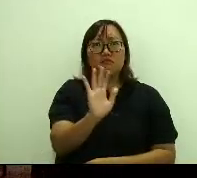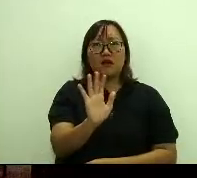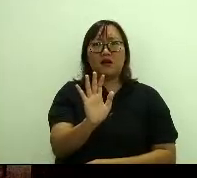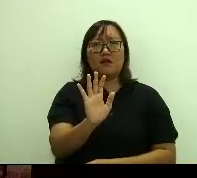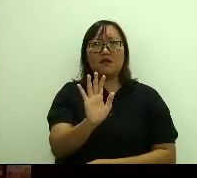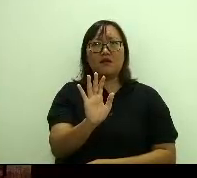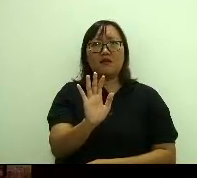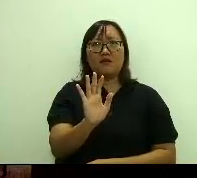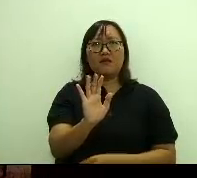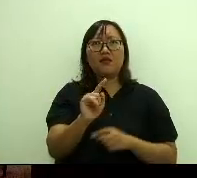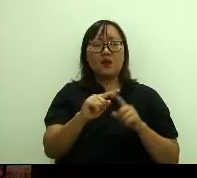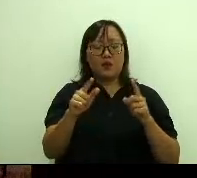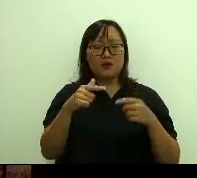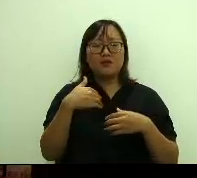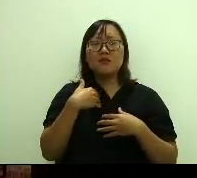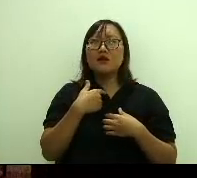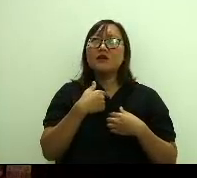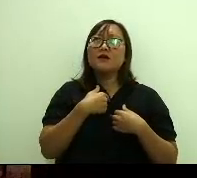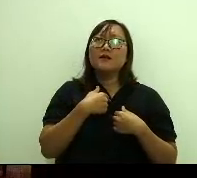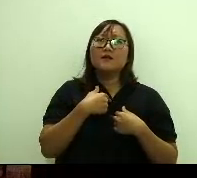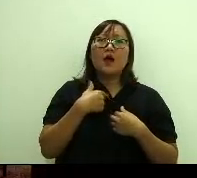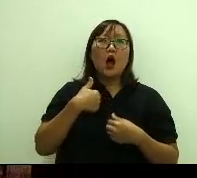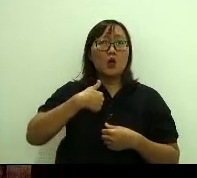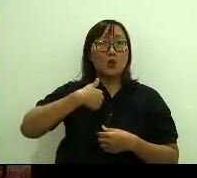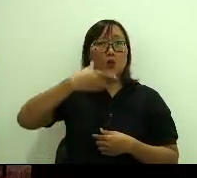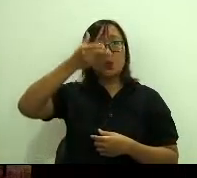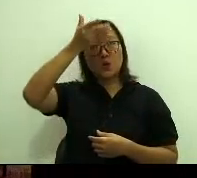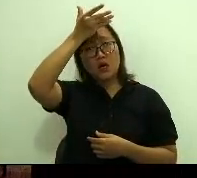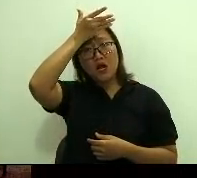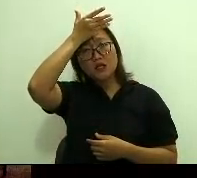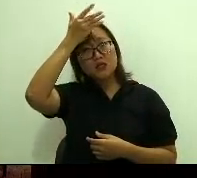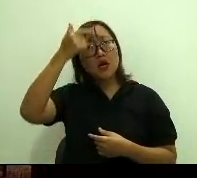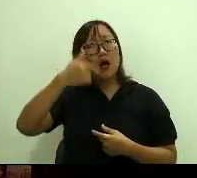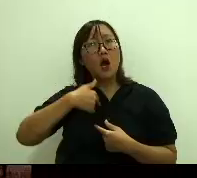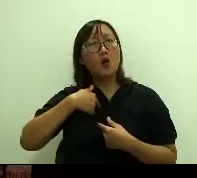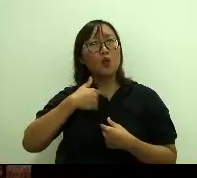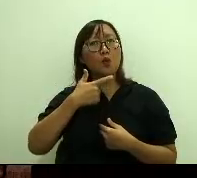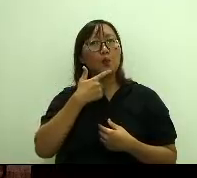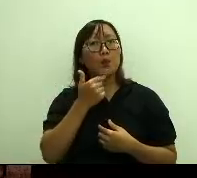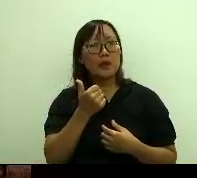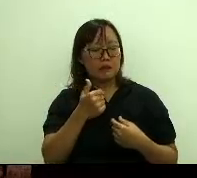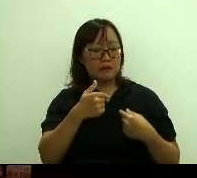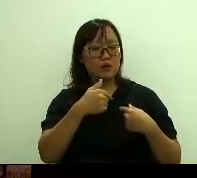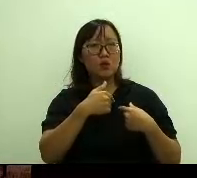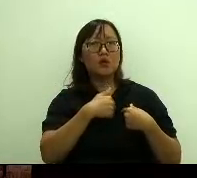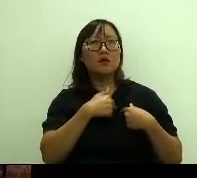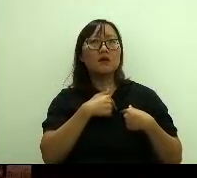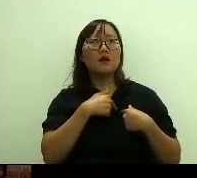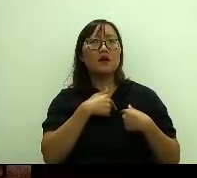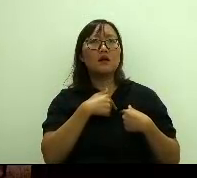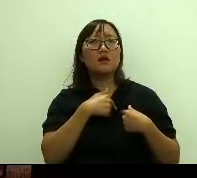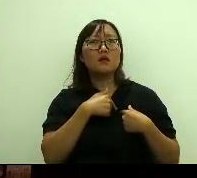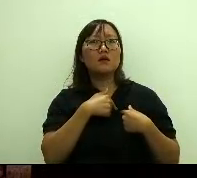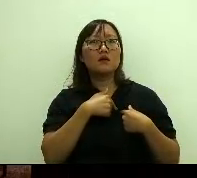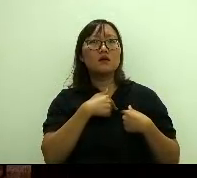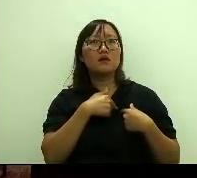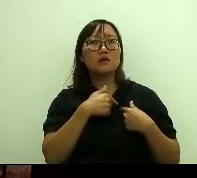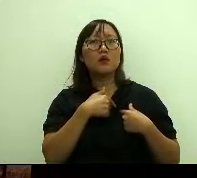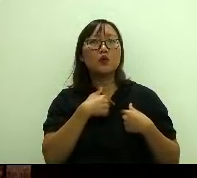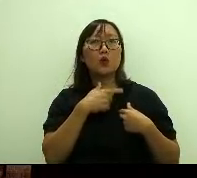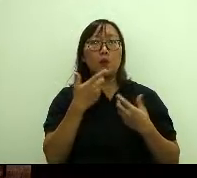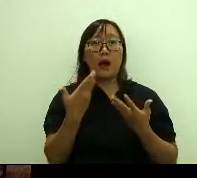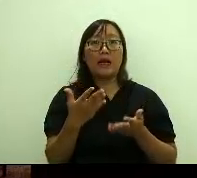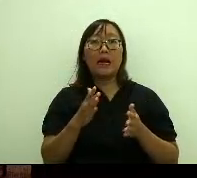dibutuhkannya, karena dia sadar bahwa dia harus memimpin banyak orang. Ya, dikatakan tak terhitung